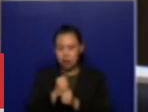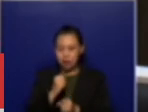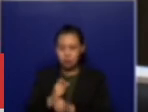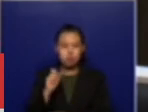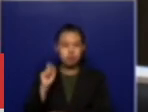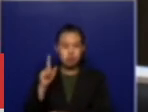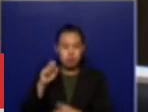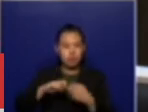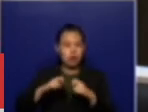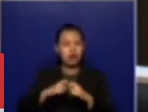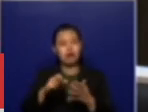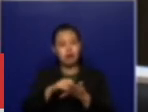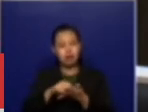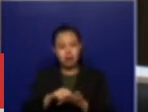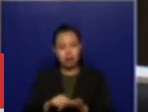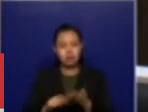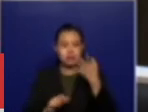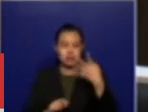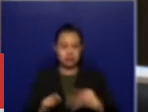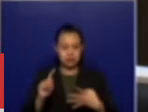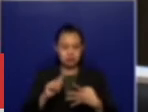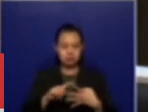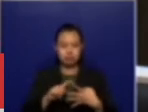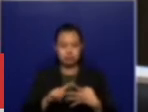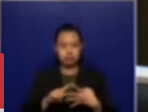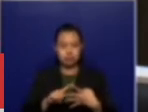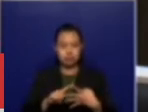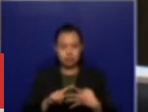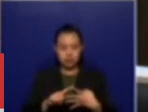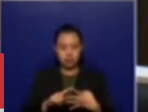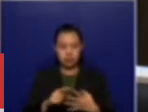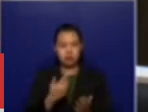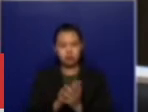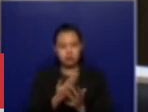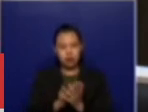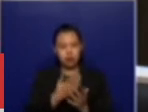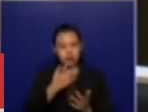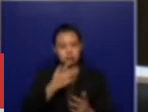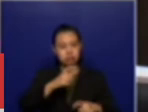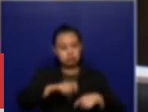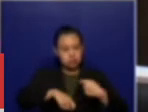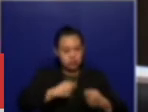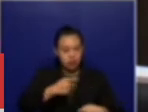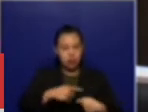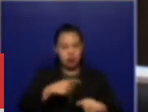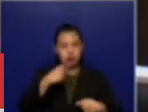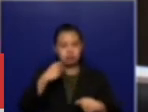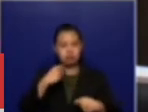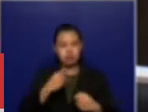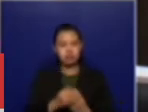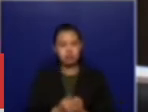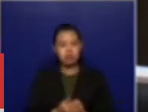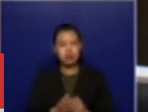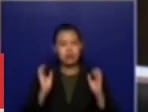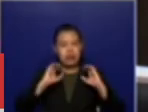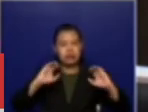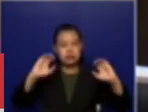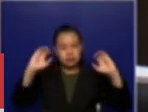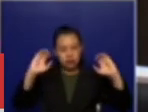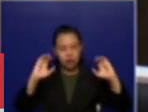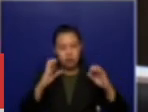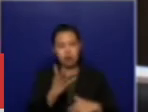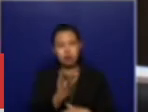ข้อครับข้อที่1ลดรายจ่ายประจำลดจำนวนข้าราชการที่เกินความเหมาะสม